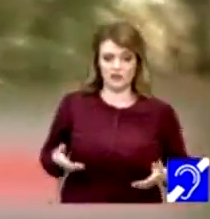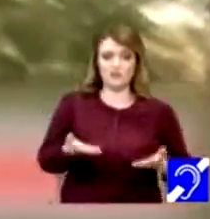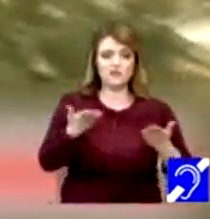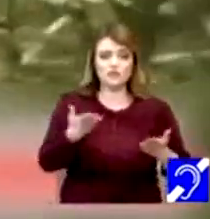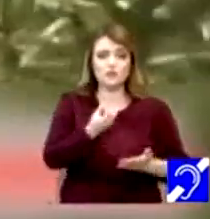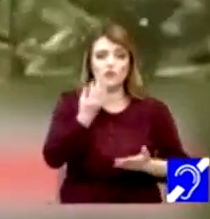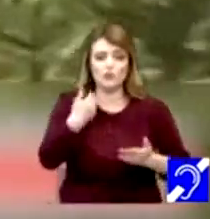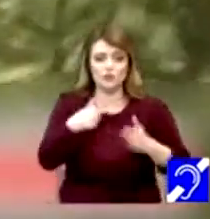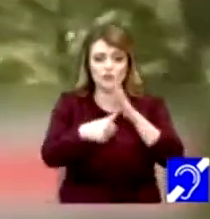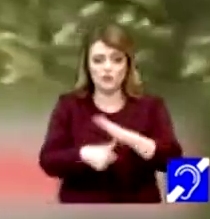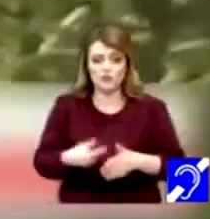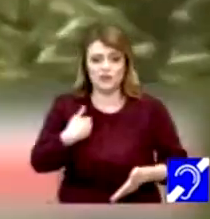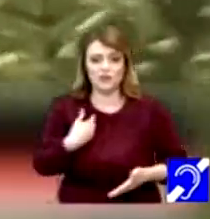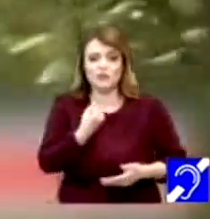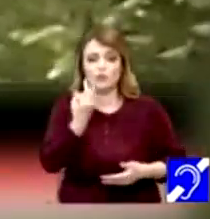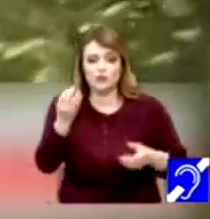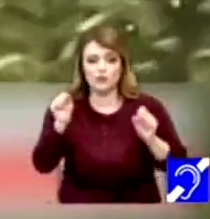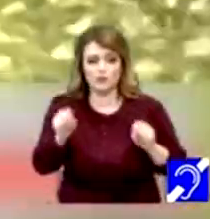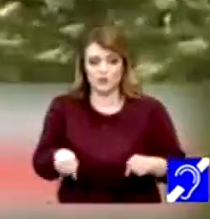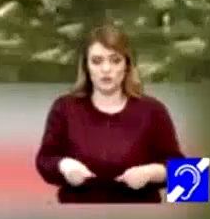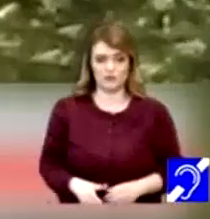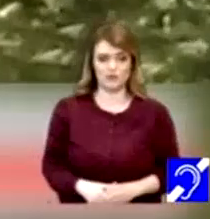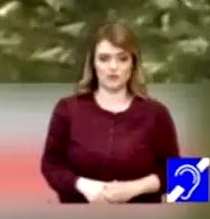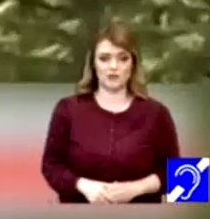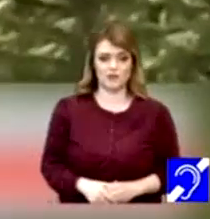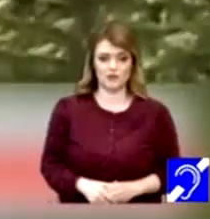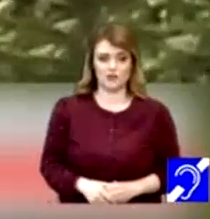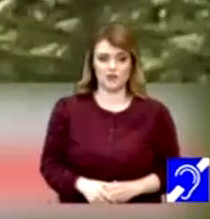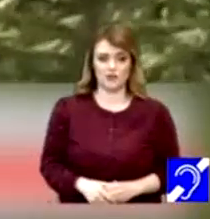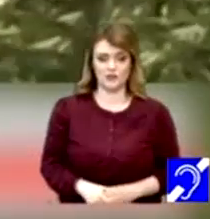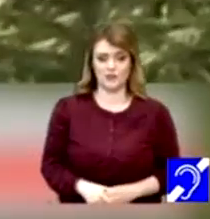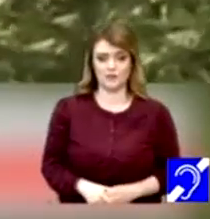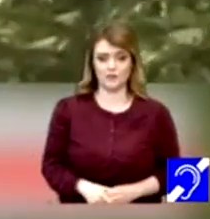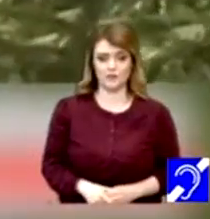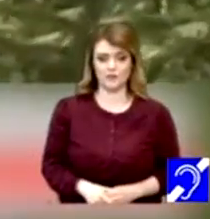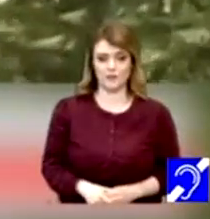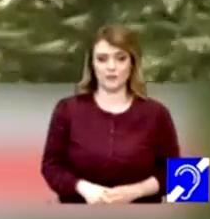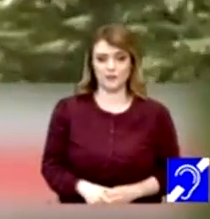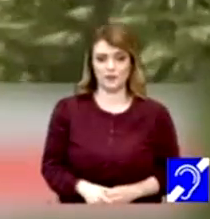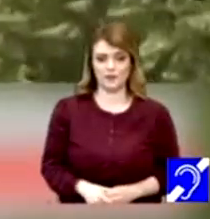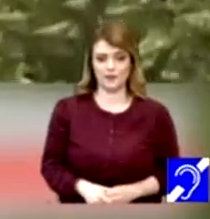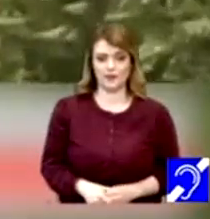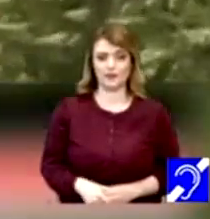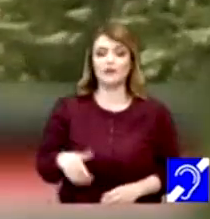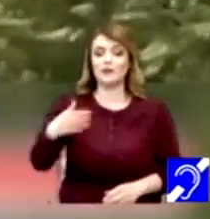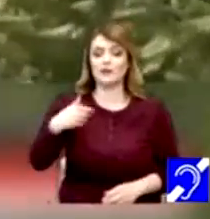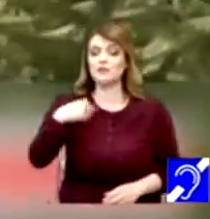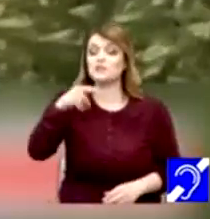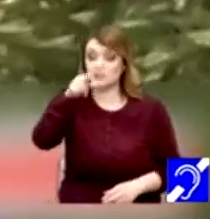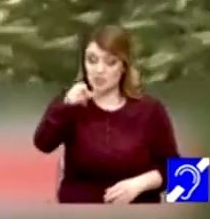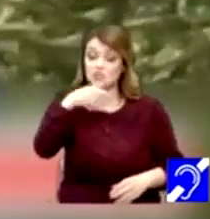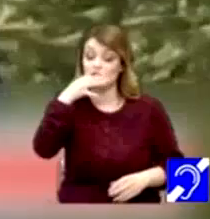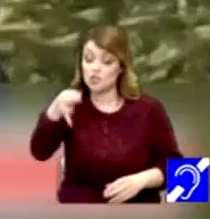где Поехали Петру Демнец. Спуни с квест, фрак, я продаю, спуни на фрак, я пони.